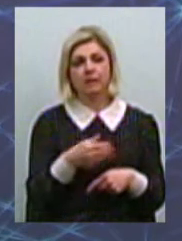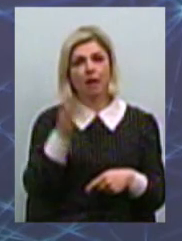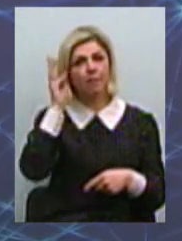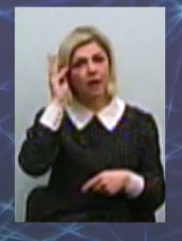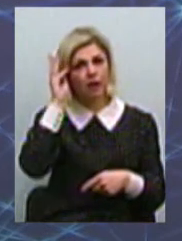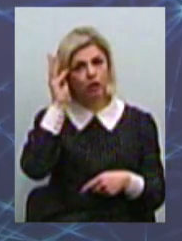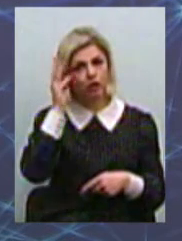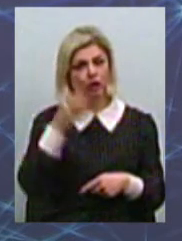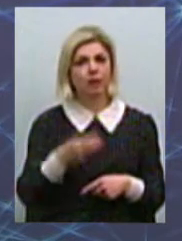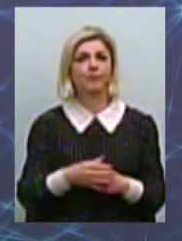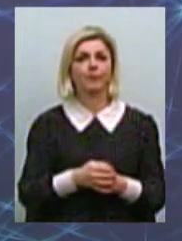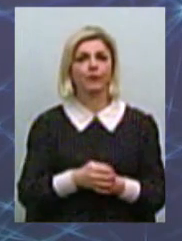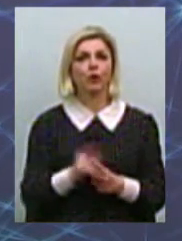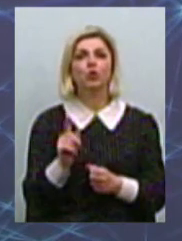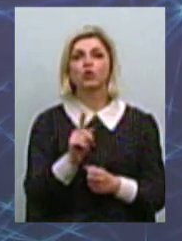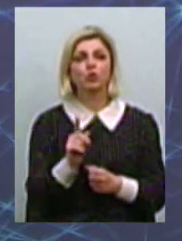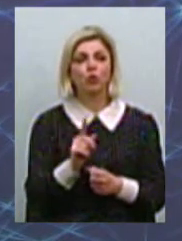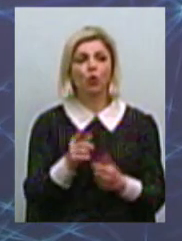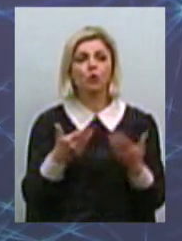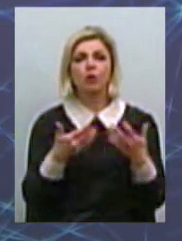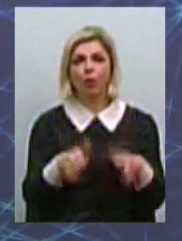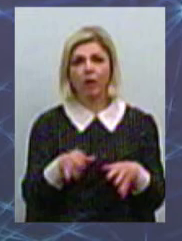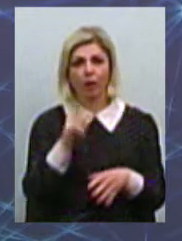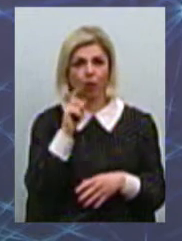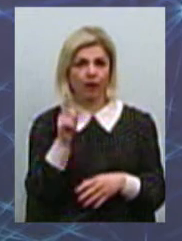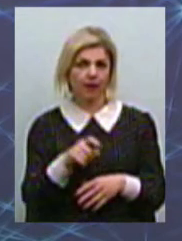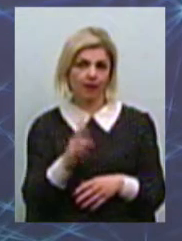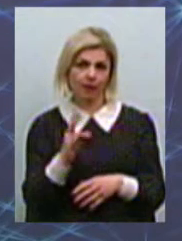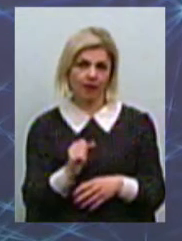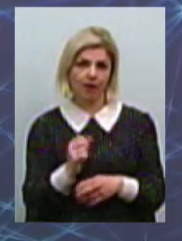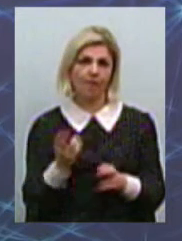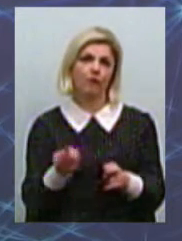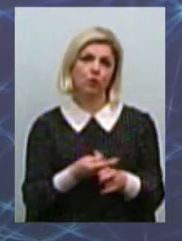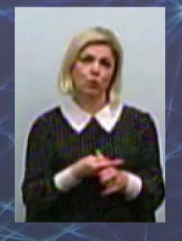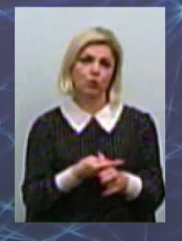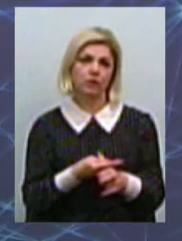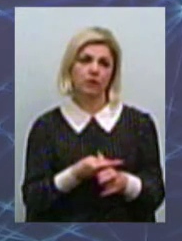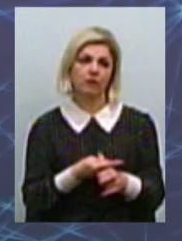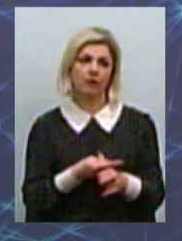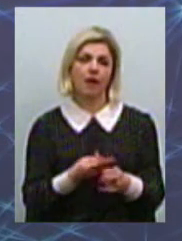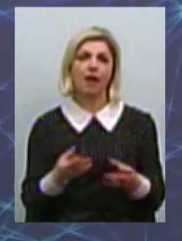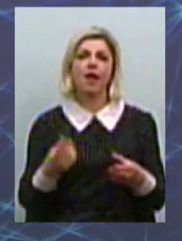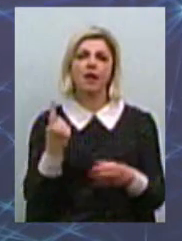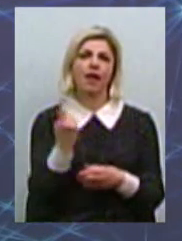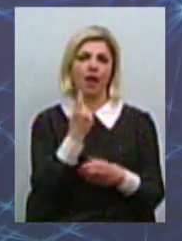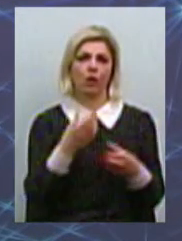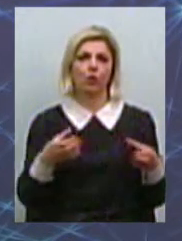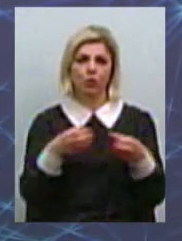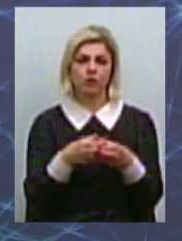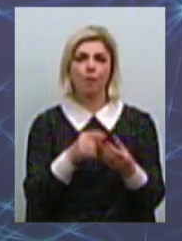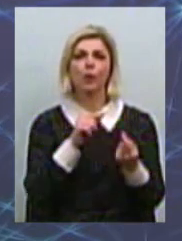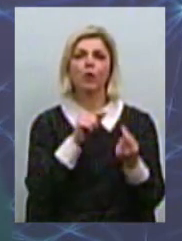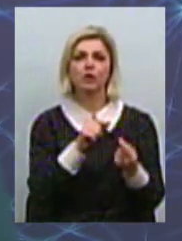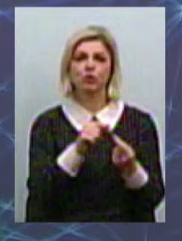Хмельниччини. Що загубило Україну? Відсутність єдності, протистояння.